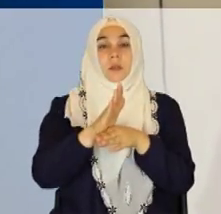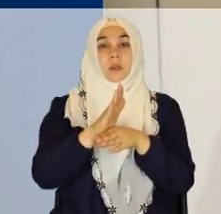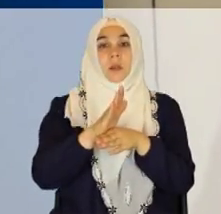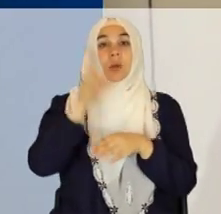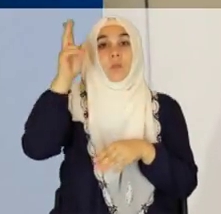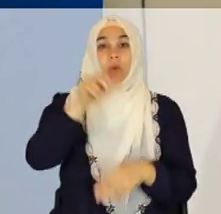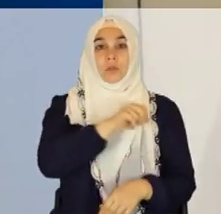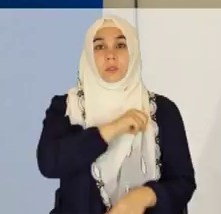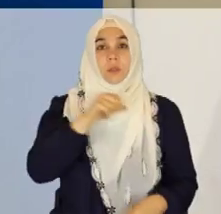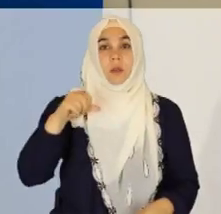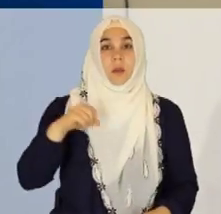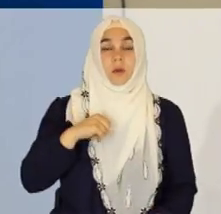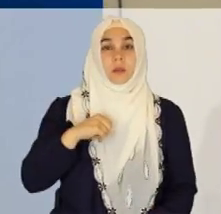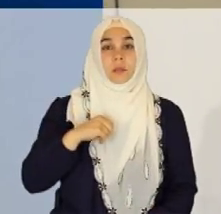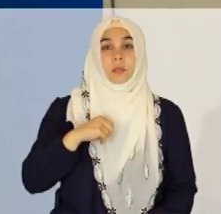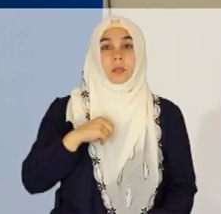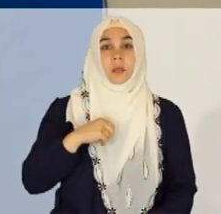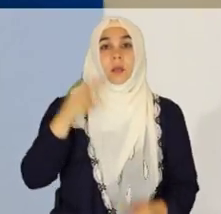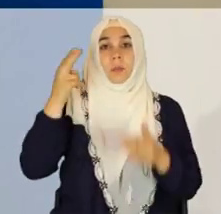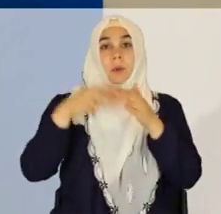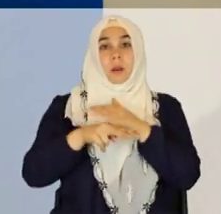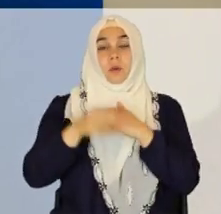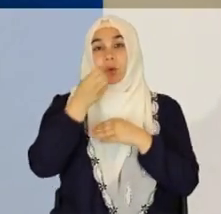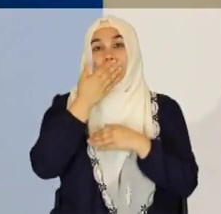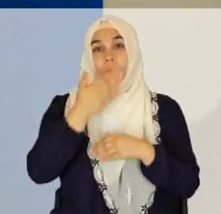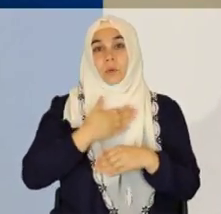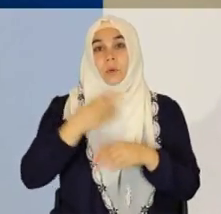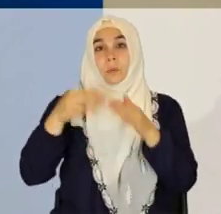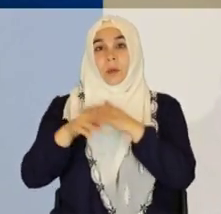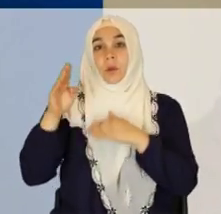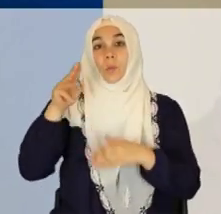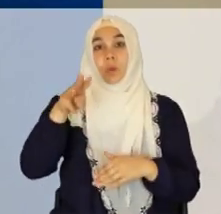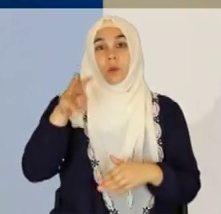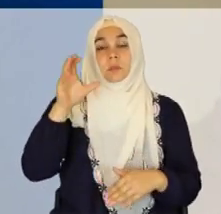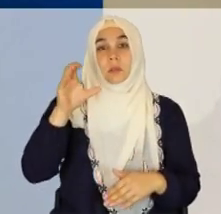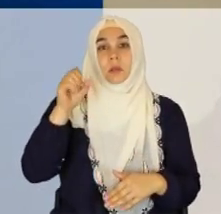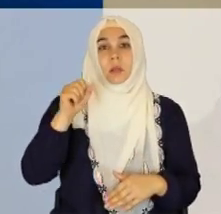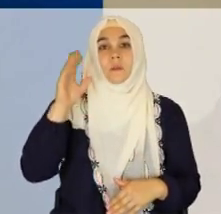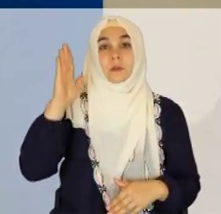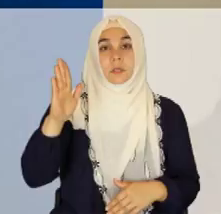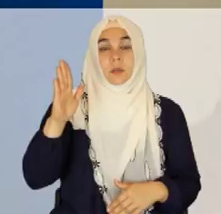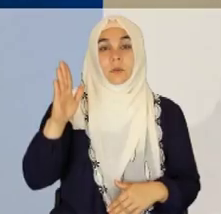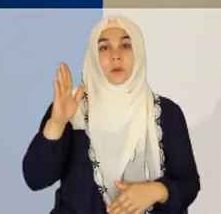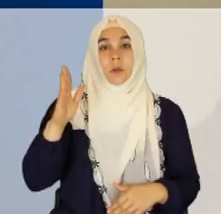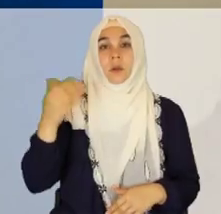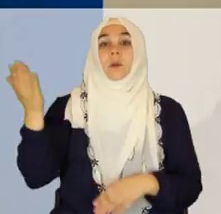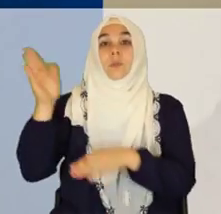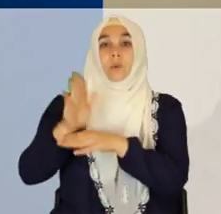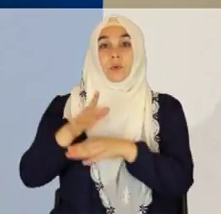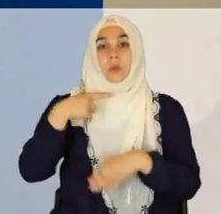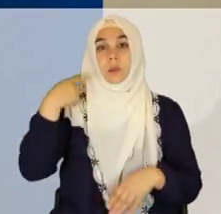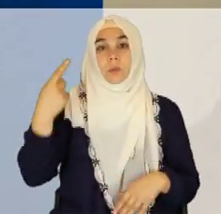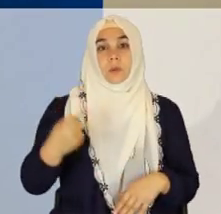Alloh taolo o'zining habib payg'ambari Muhammad alayhisolatu vasallamga buyruq